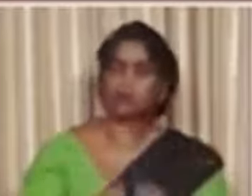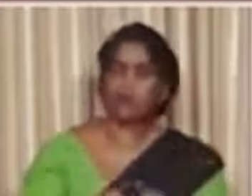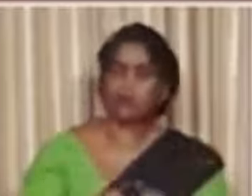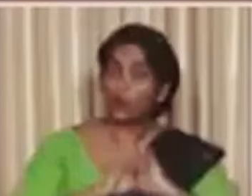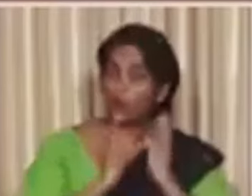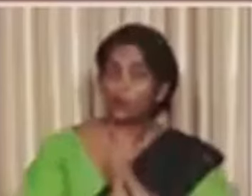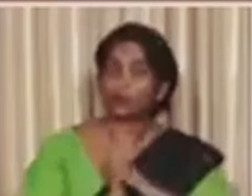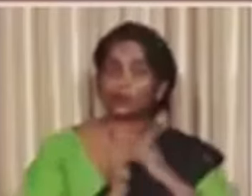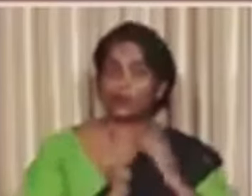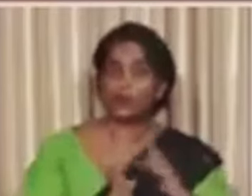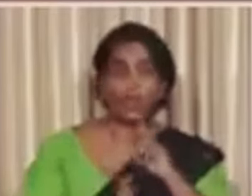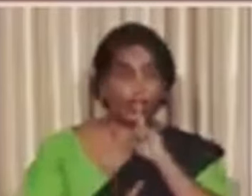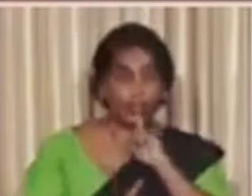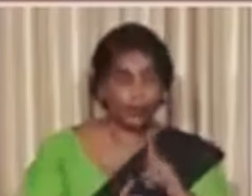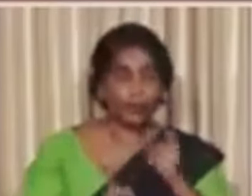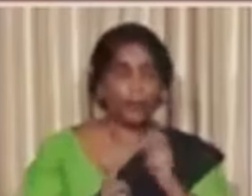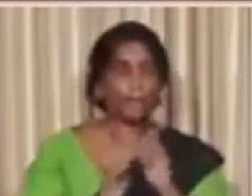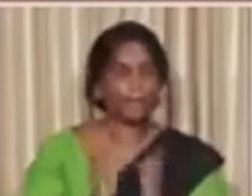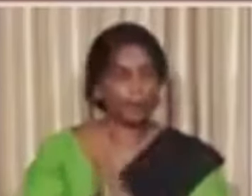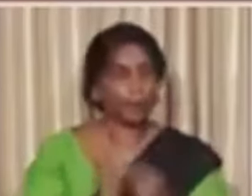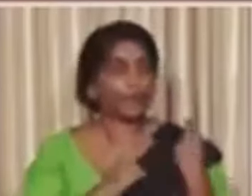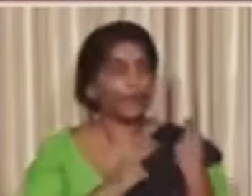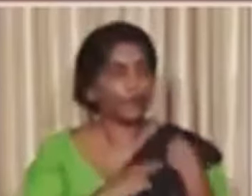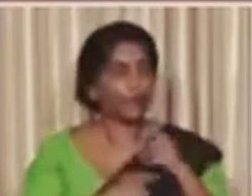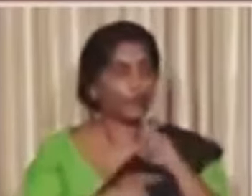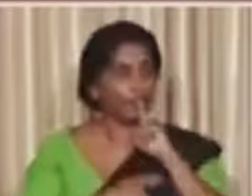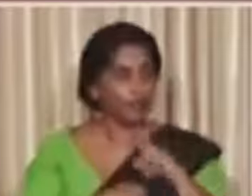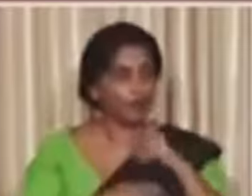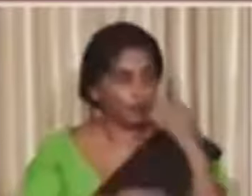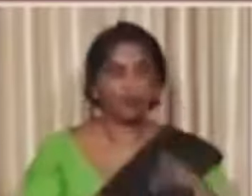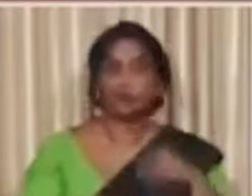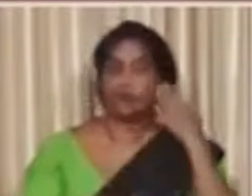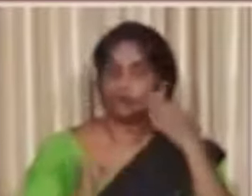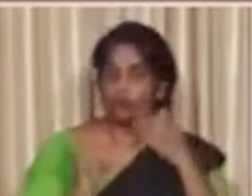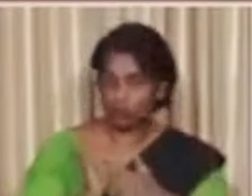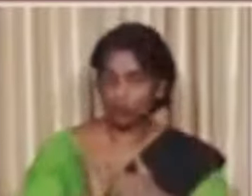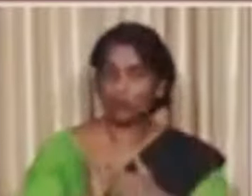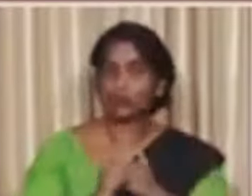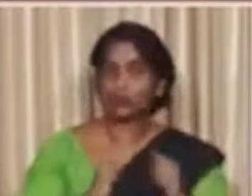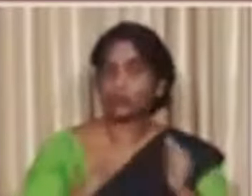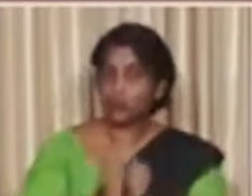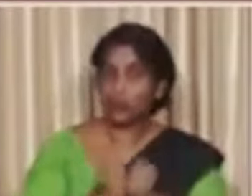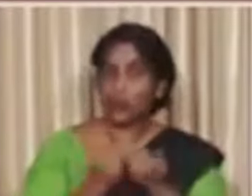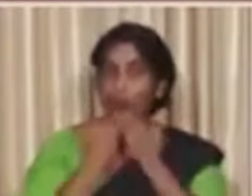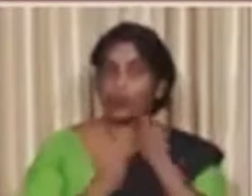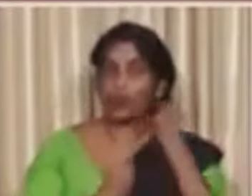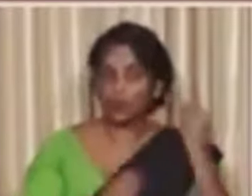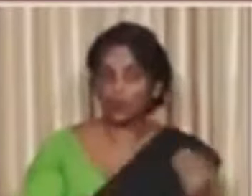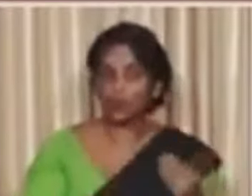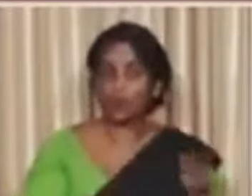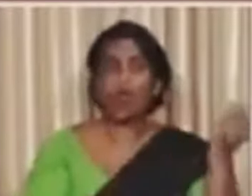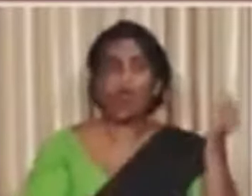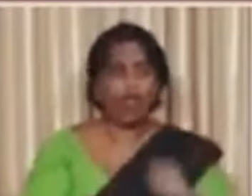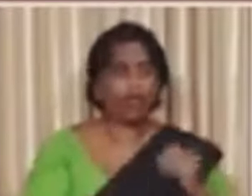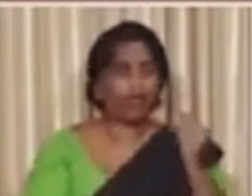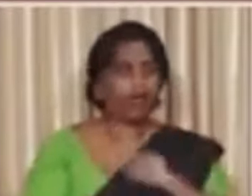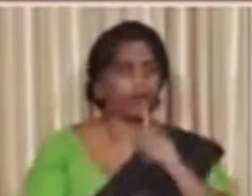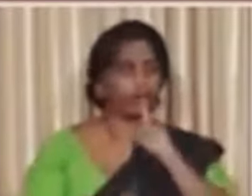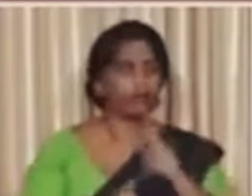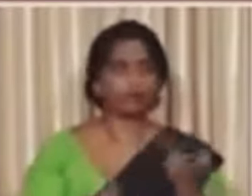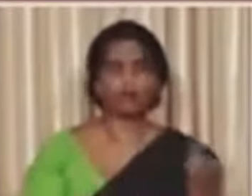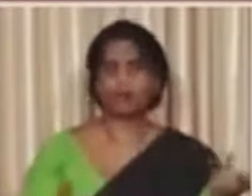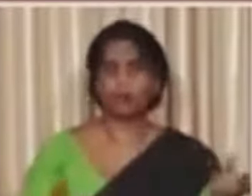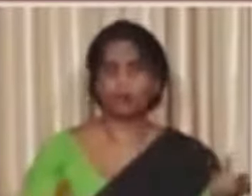මෙතන කිව්වන් පස්සේ අගමැතිවරයා වගකීමෙන් කිව්වයින් පස්සේ ඒ පිළිබඳව කටයුතු කරනවා. ඒ පිළිබඳව උපදෙස් දුන්නයි කියලා අයිත් නැති කෙනෙක්ට හැමෝම